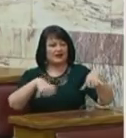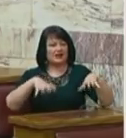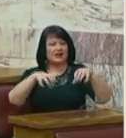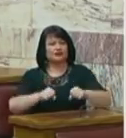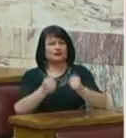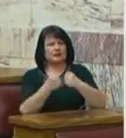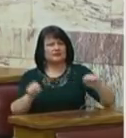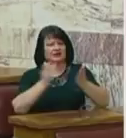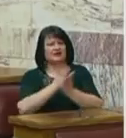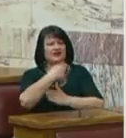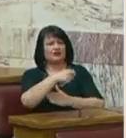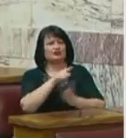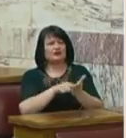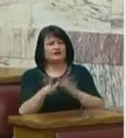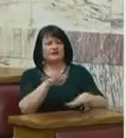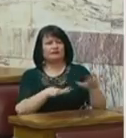της δικαιοσύνης.